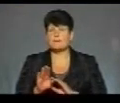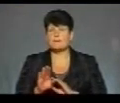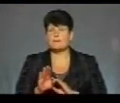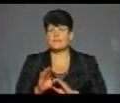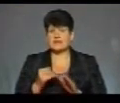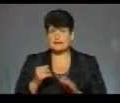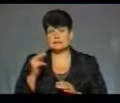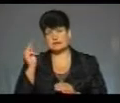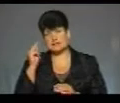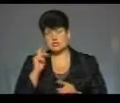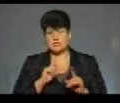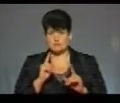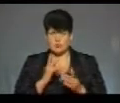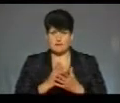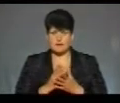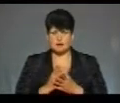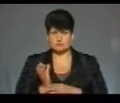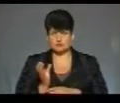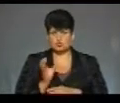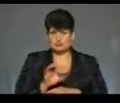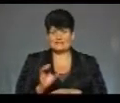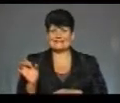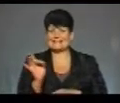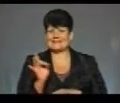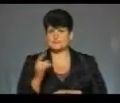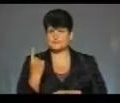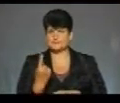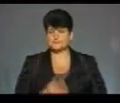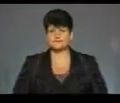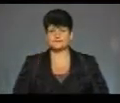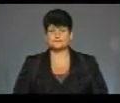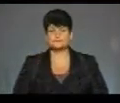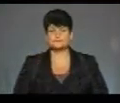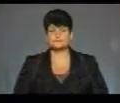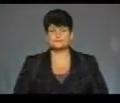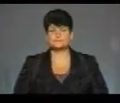навчальні збори. Ми маємо сюжет наших колег з Рівненщини. Прошу відео до ефіру.